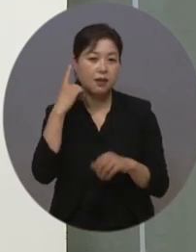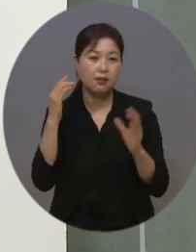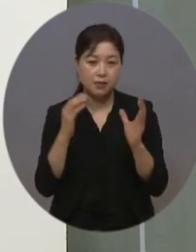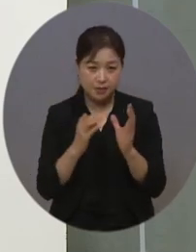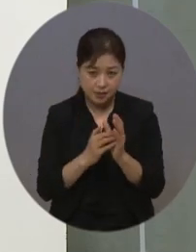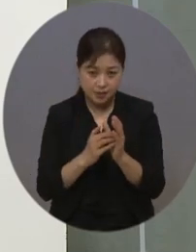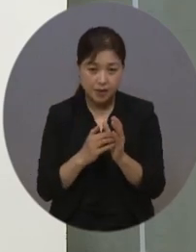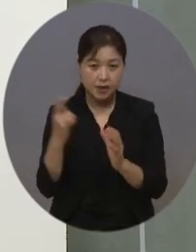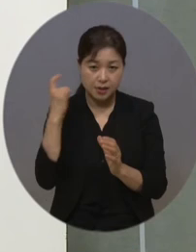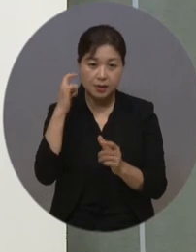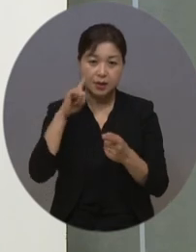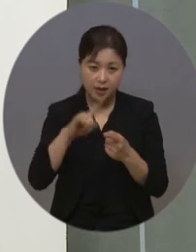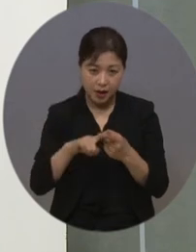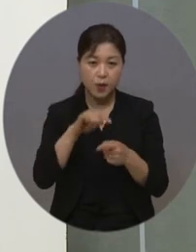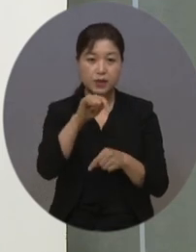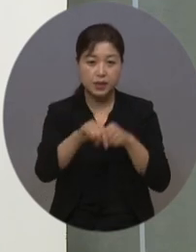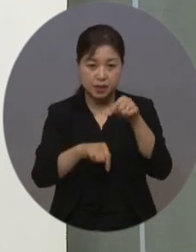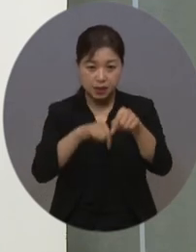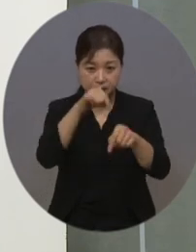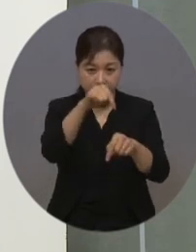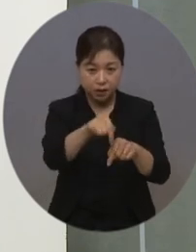실천에 옮기시다 보면은